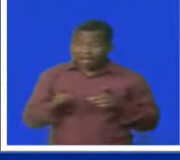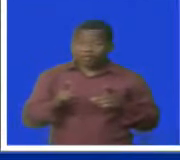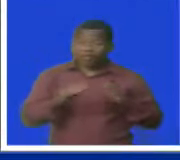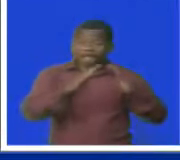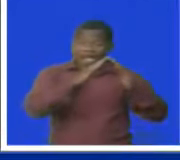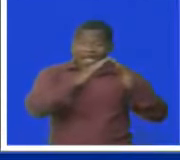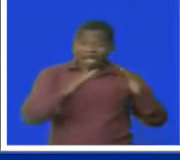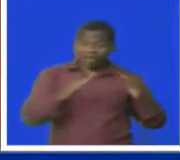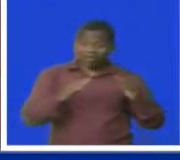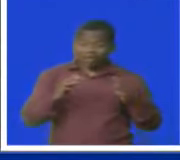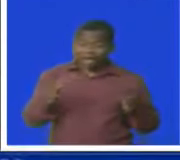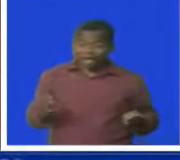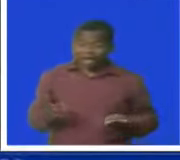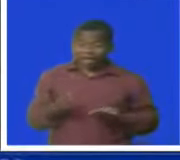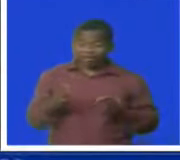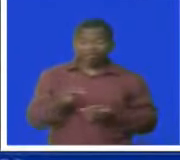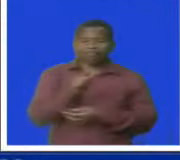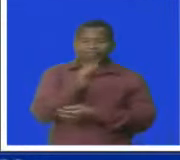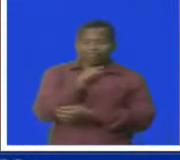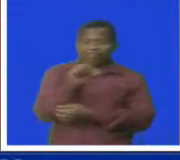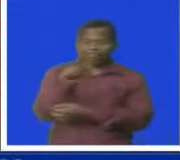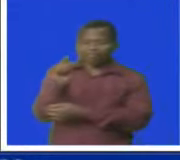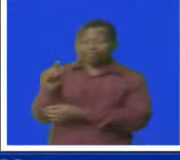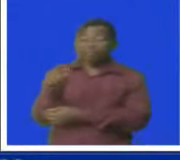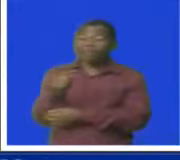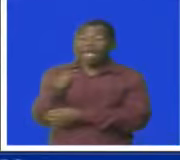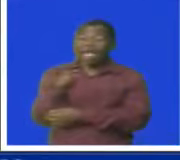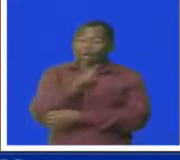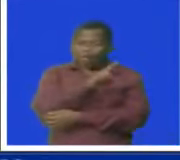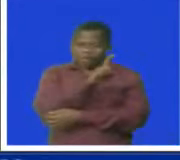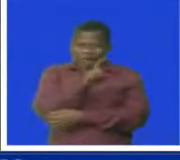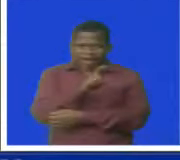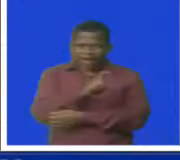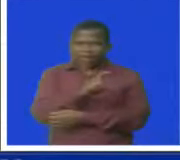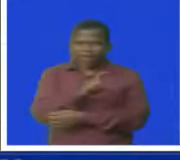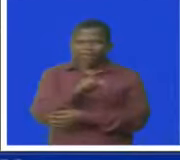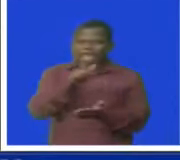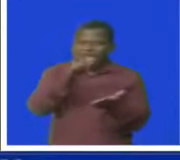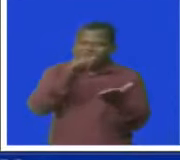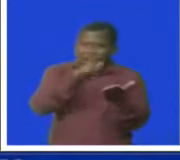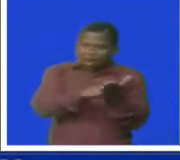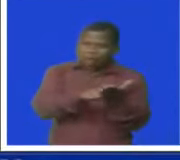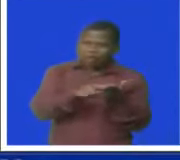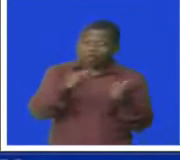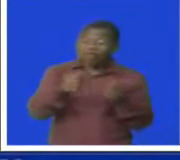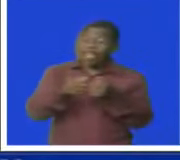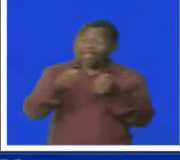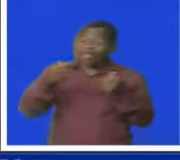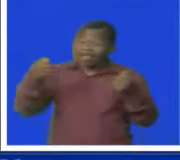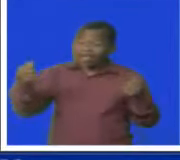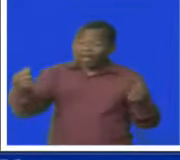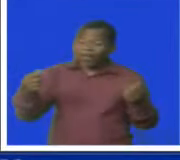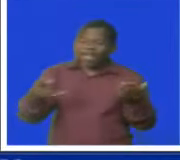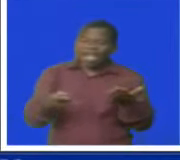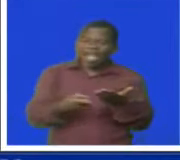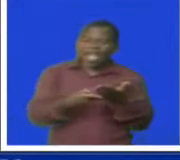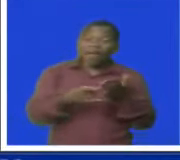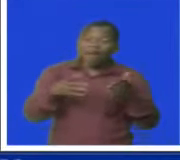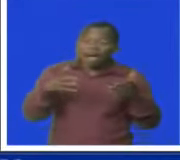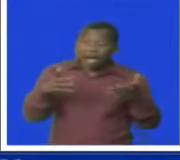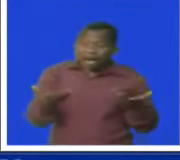utawuba nemithelela lonjani ehlangothini lwetelibalo kuleli kanye nakuyo i-Africa. Lo mthetho lona ugcizelela ukuthi